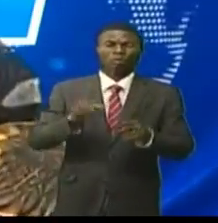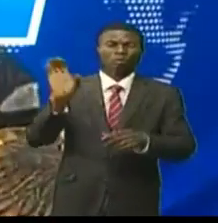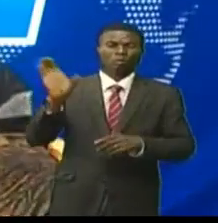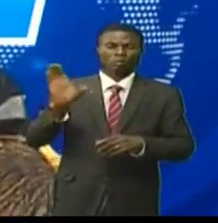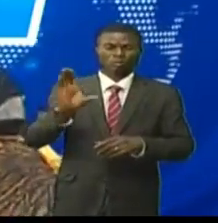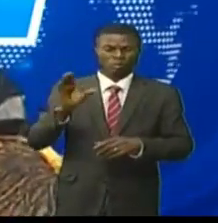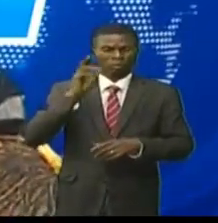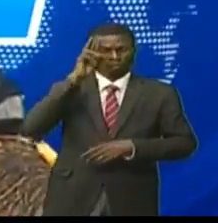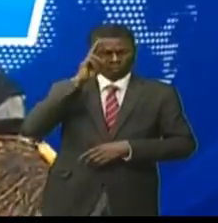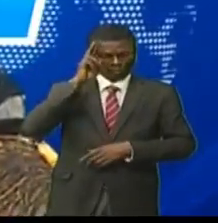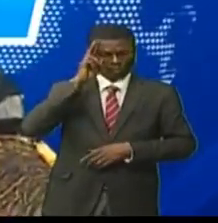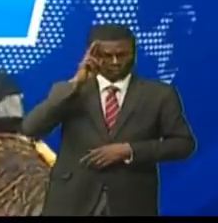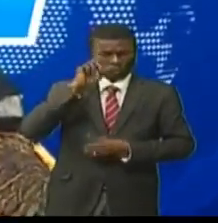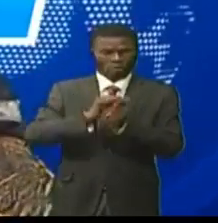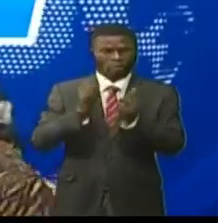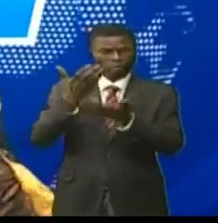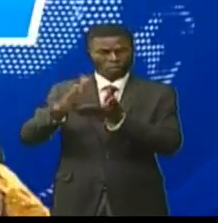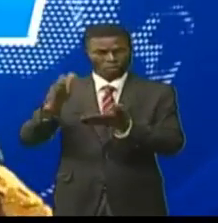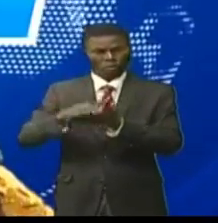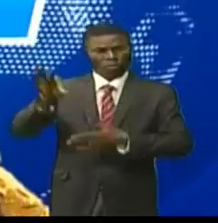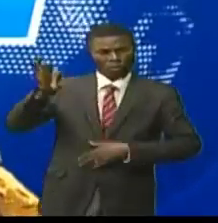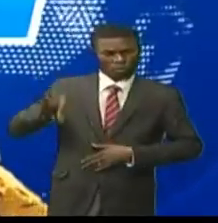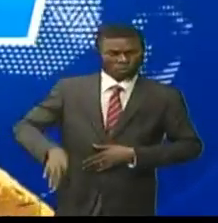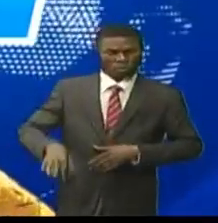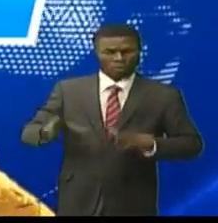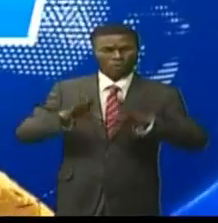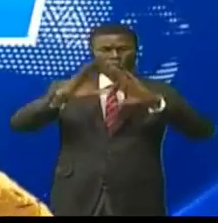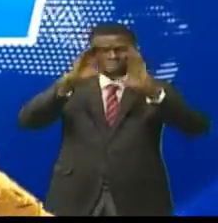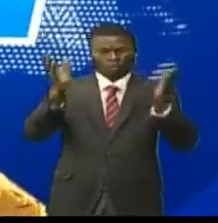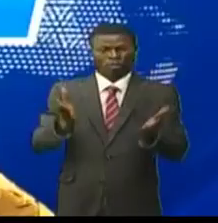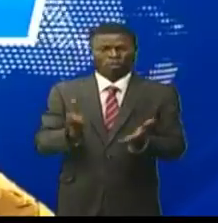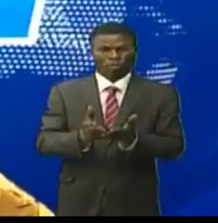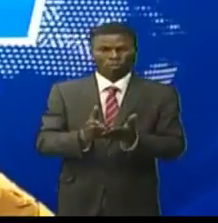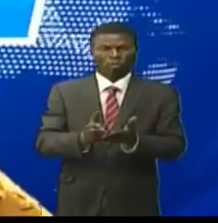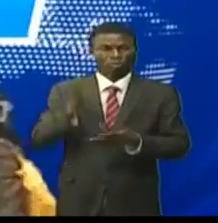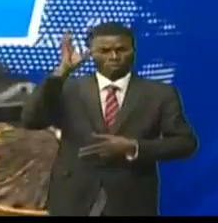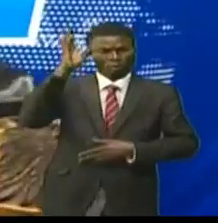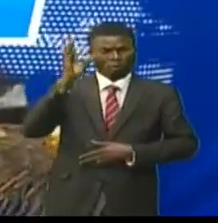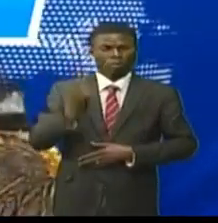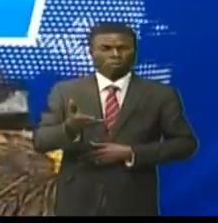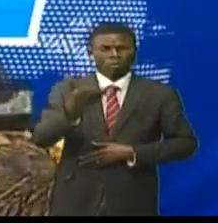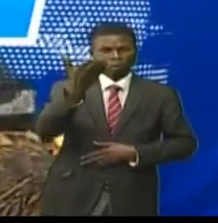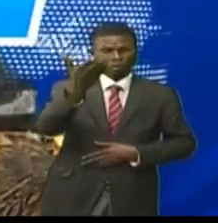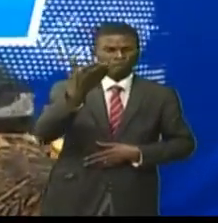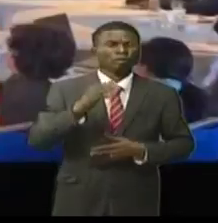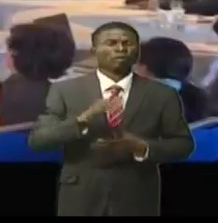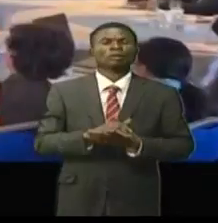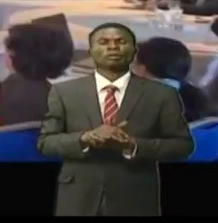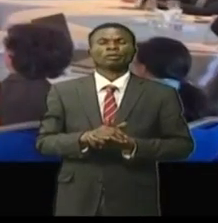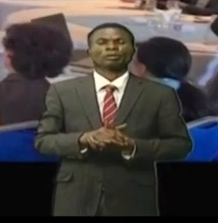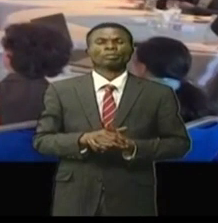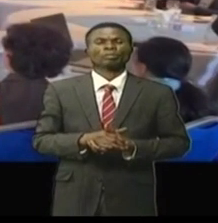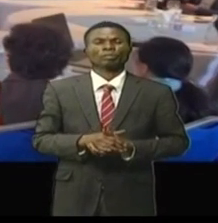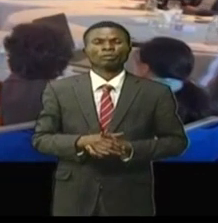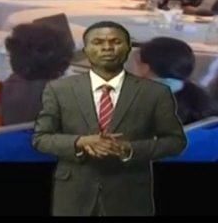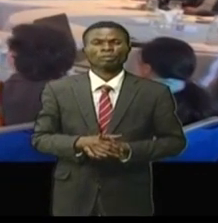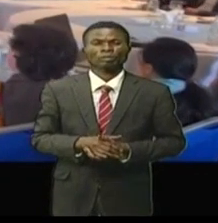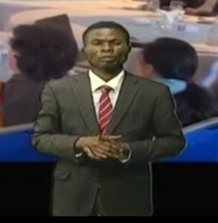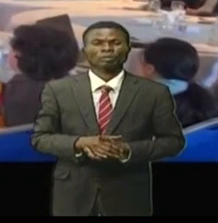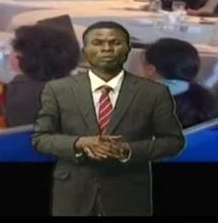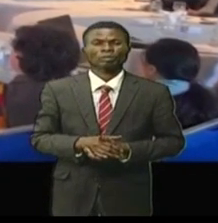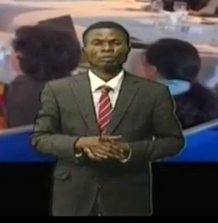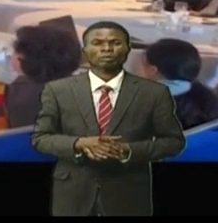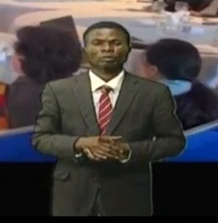ont réfléchi sur le partage de bénéfices avec les communautés locales. Nene Maïnzana pour plus de détails. Carbon